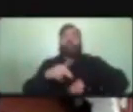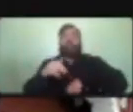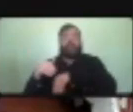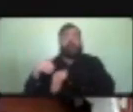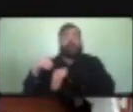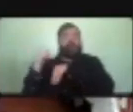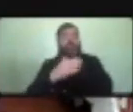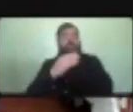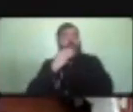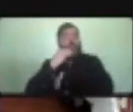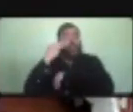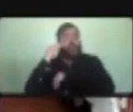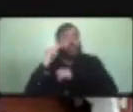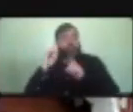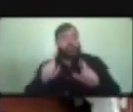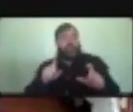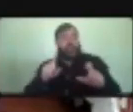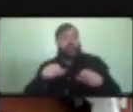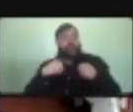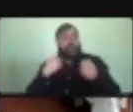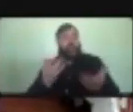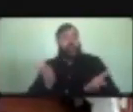wakati watakapo pimwa.